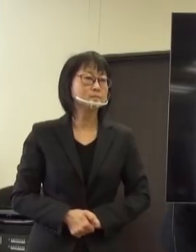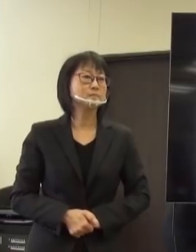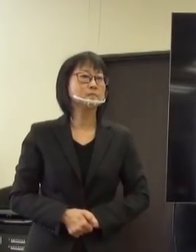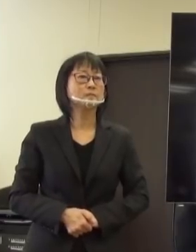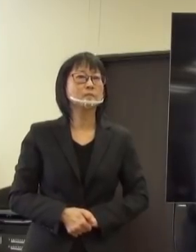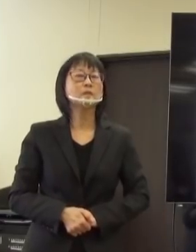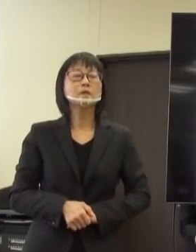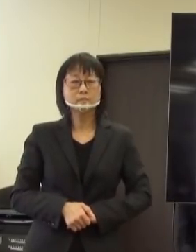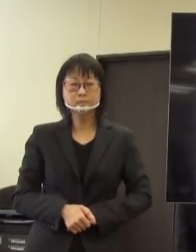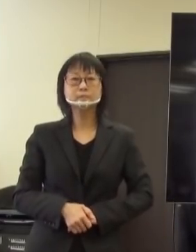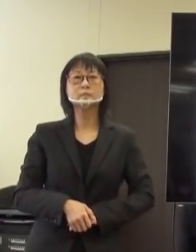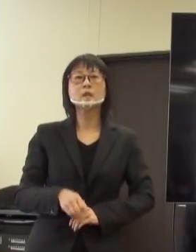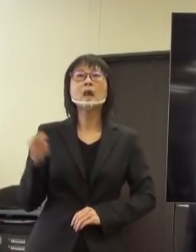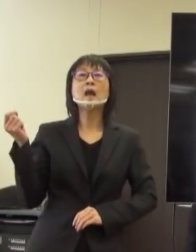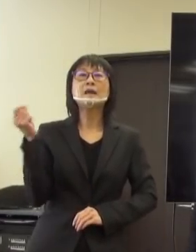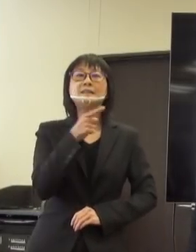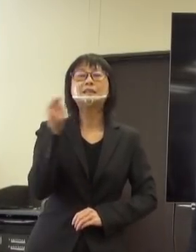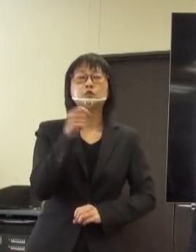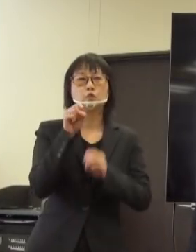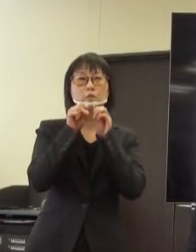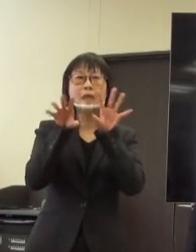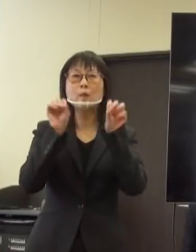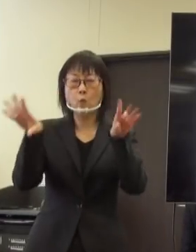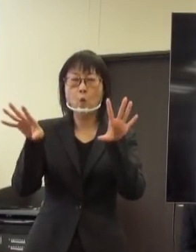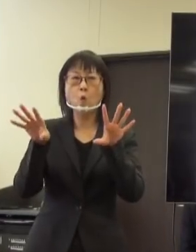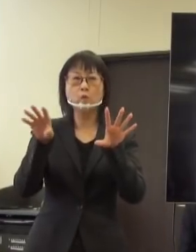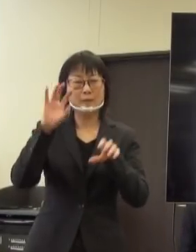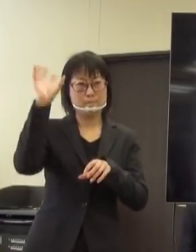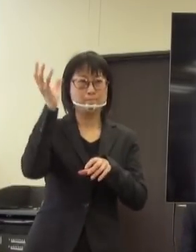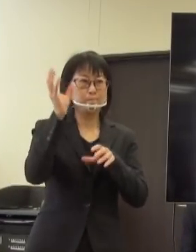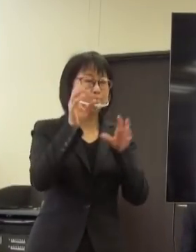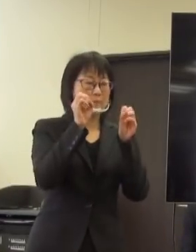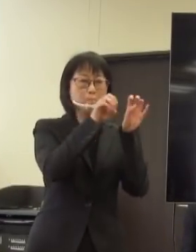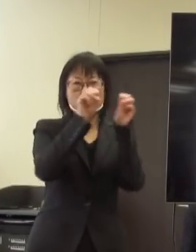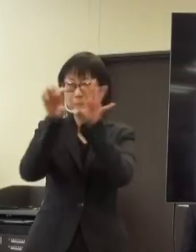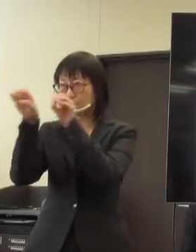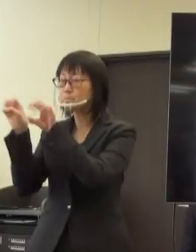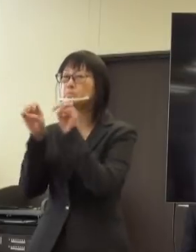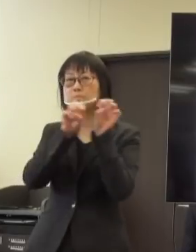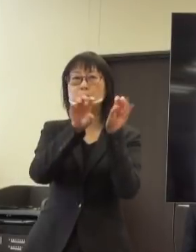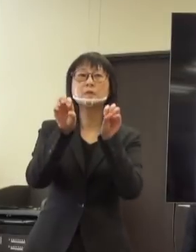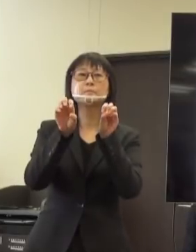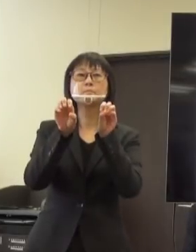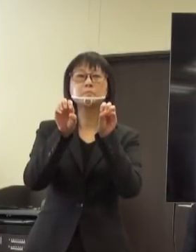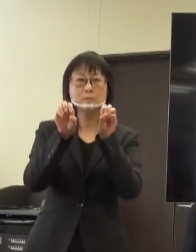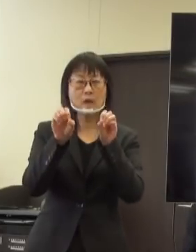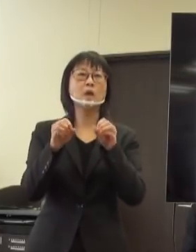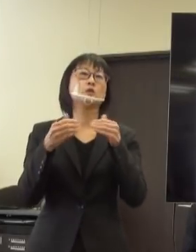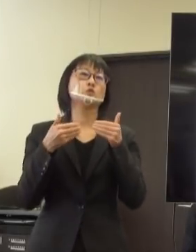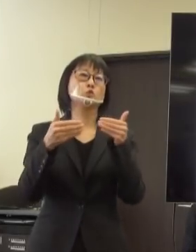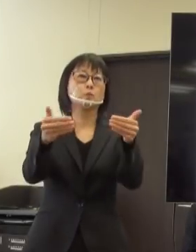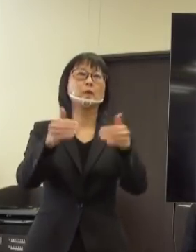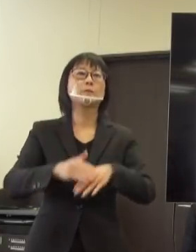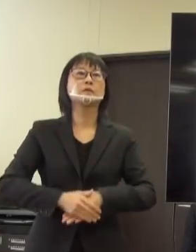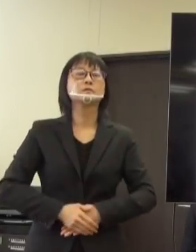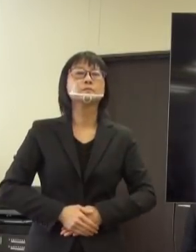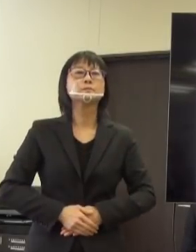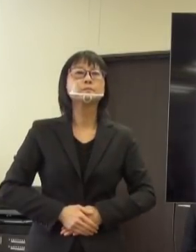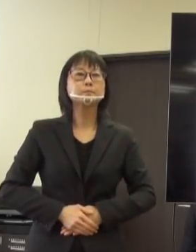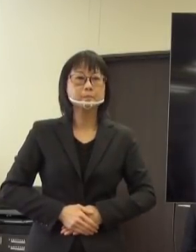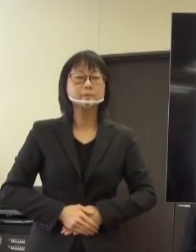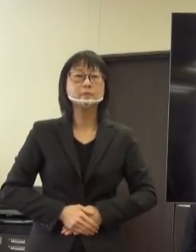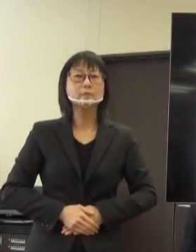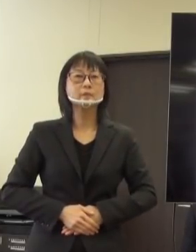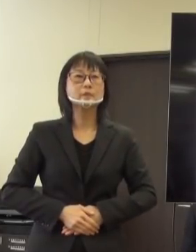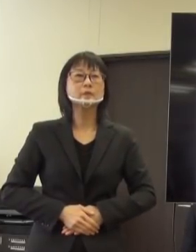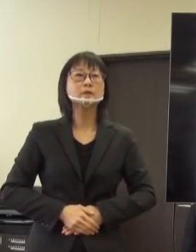変換をいたしまして市民の皆さんに訴えていきたいと思います。まあ、その他にも直接的な広報強化もさま